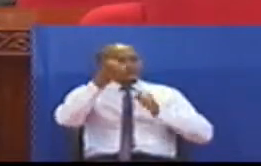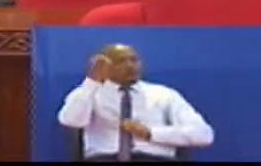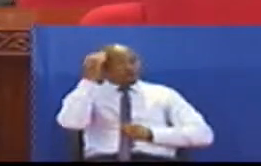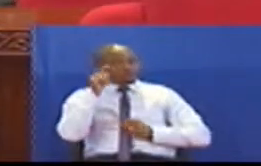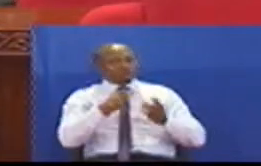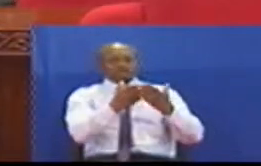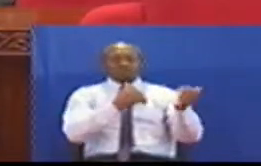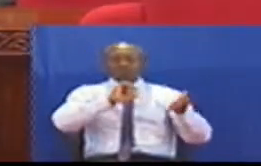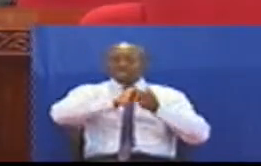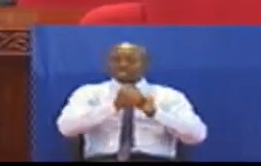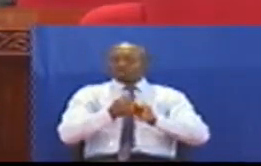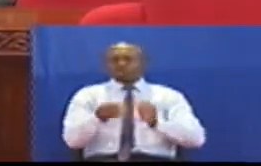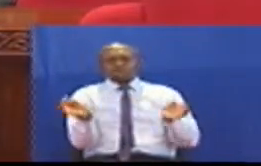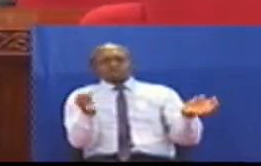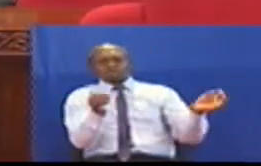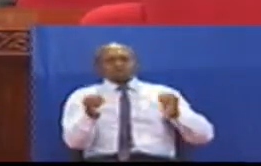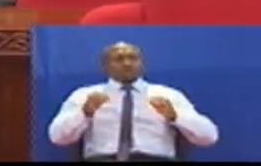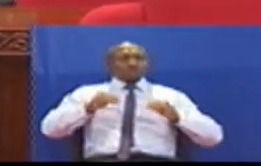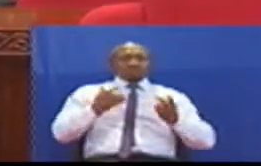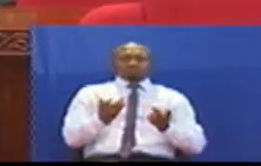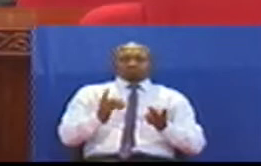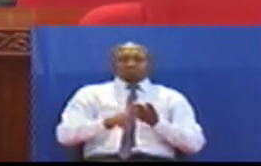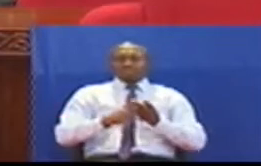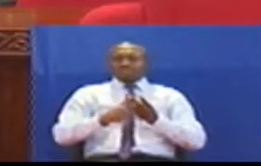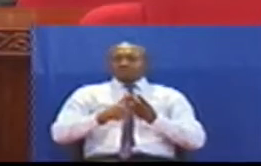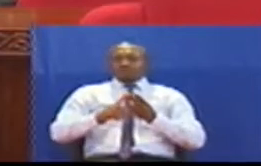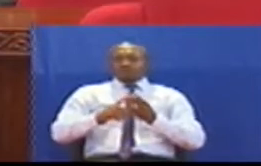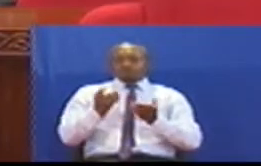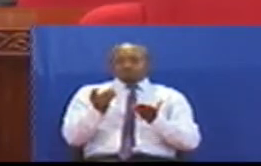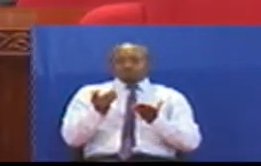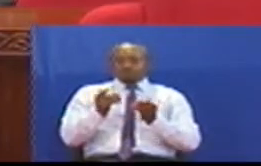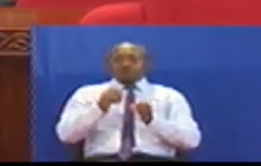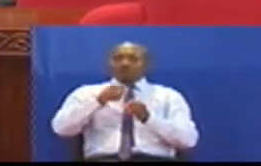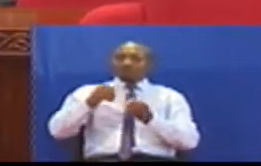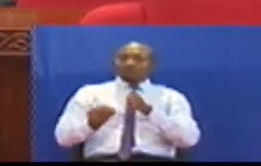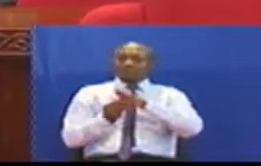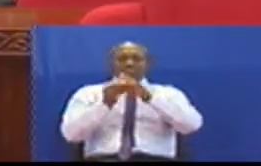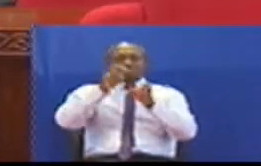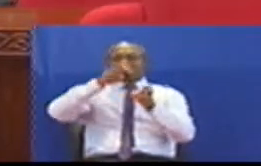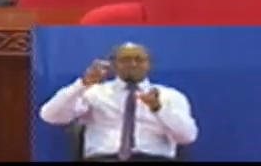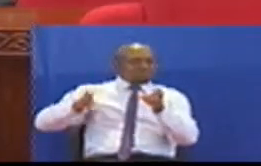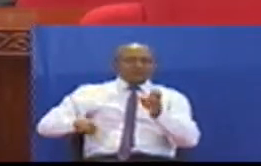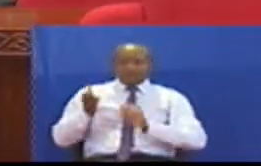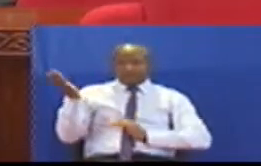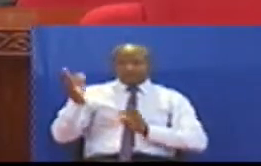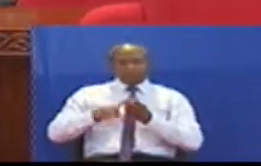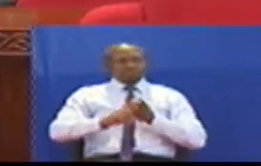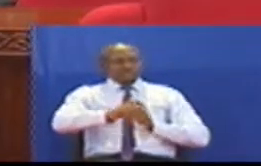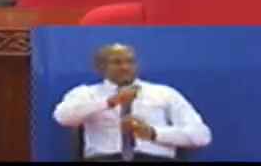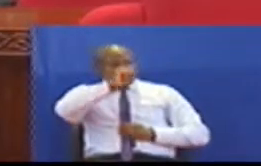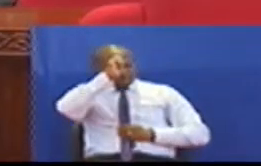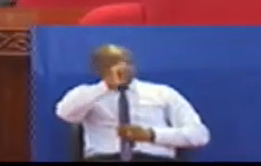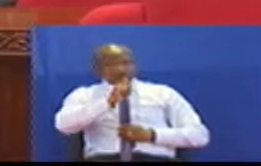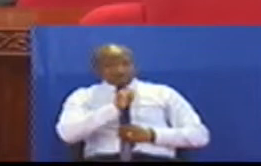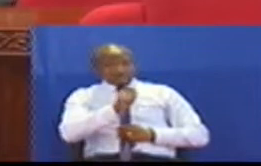tatizo hili limezidi kuchochewa na uchovu wa hisani ya donor fatigue. Mheshimiwa Spika, pamoja na kwamba serikali inagharimia dawa